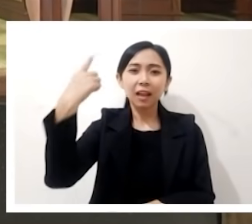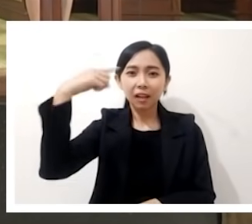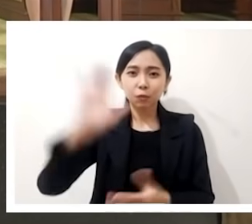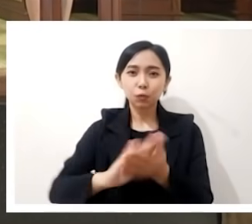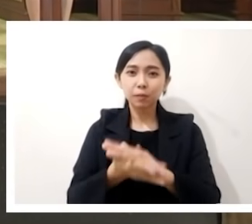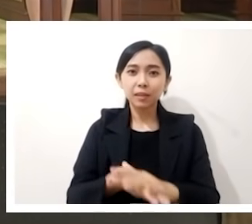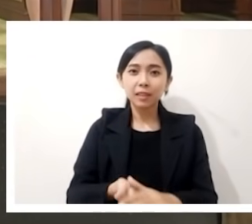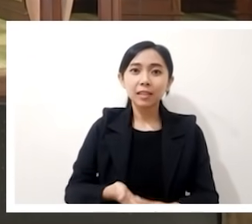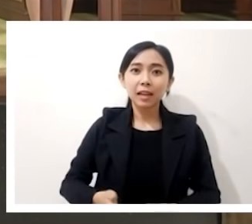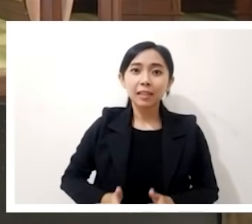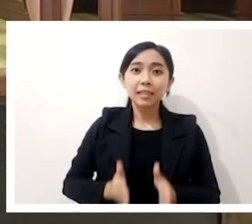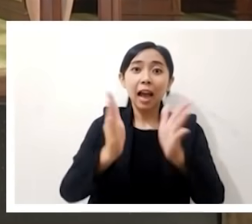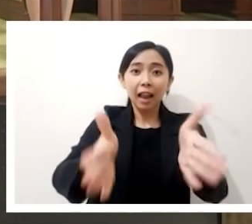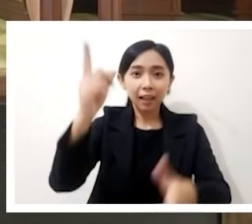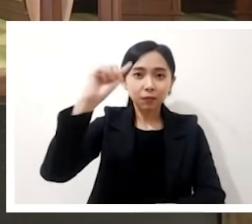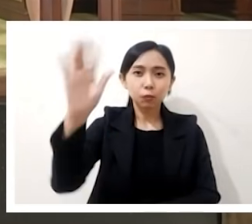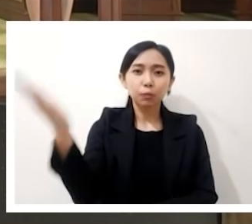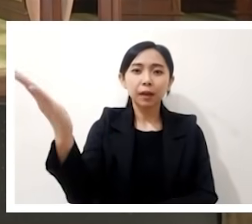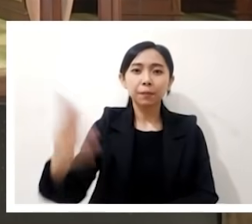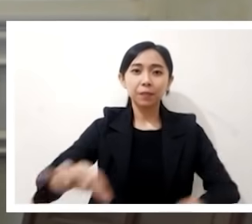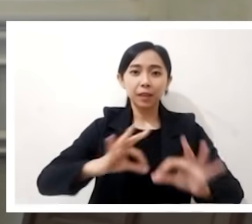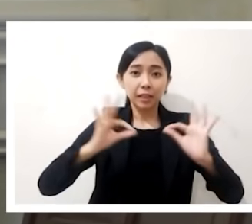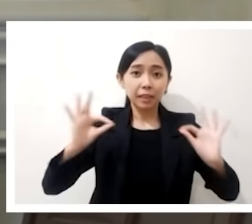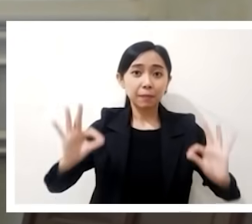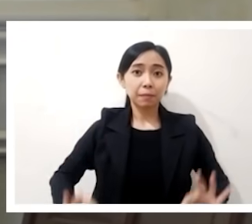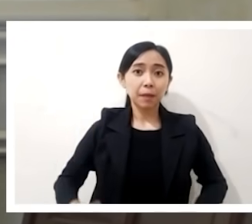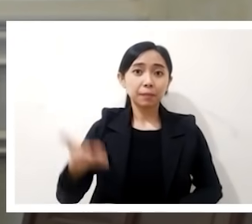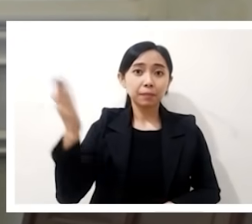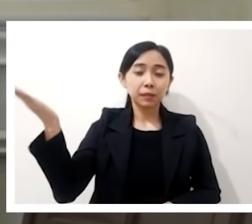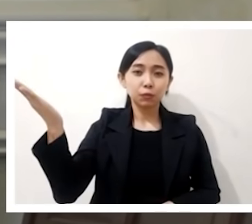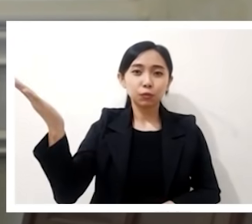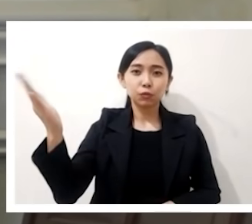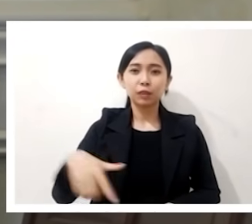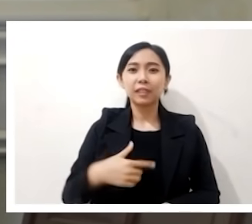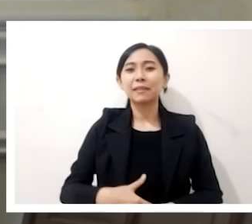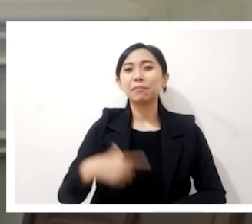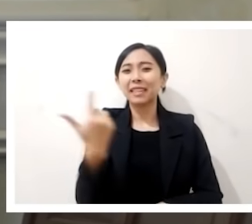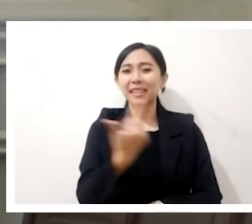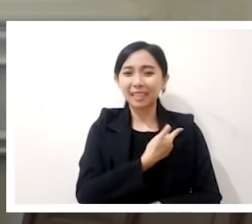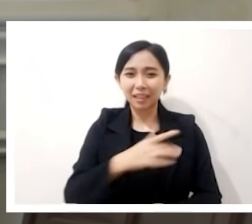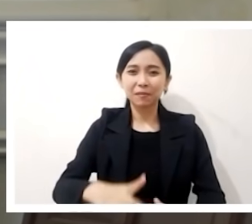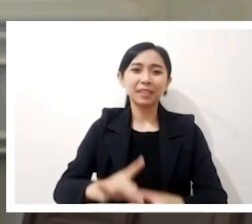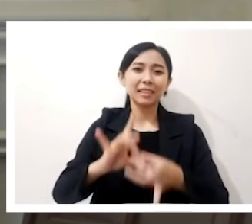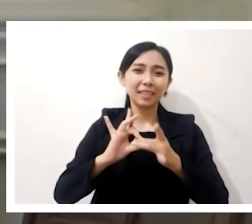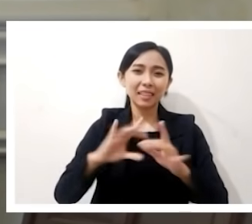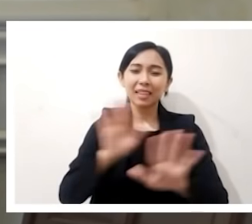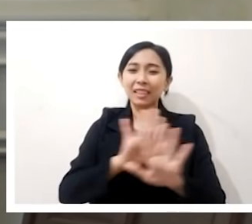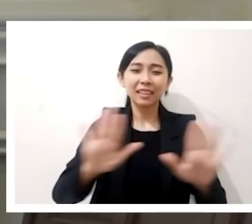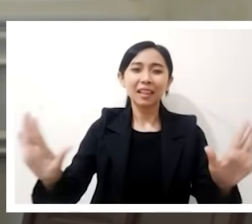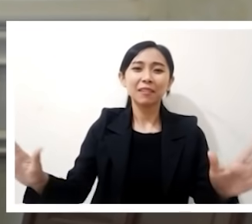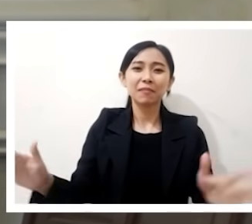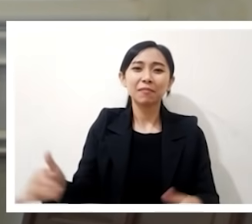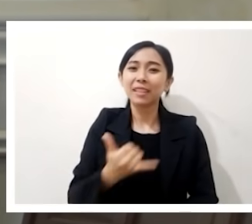hidup senantiasa untuk menjadi pengantara mereka. Sebab imam besar yang demikianlah yang kita perlukan, yaitu yang